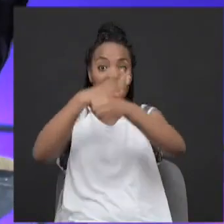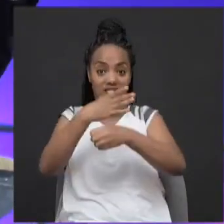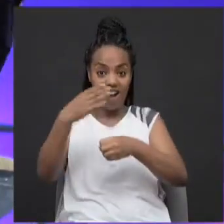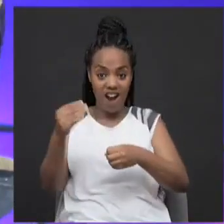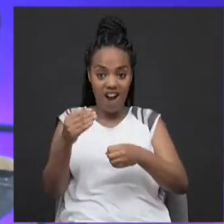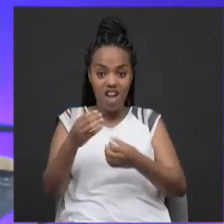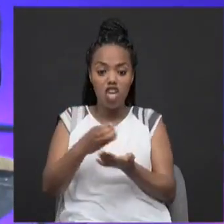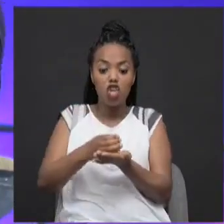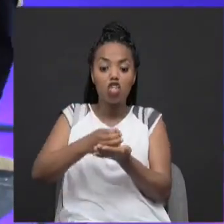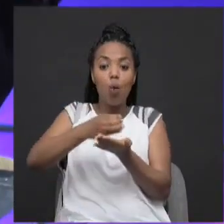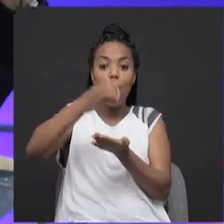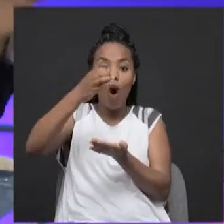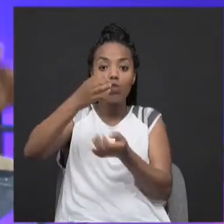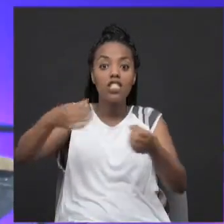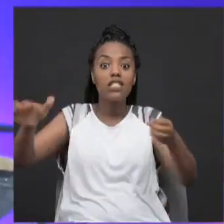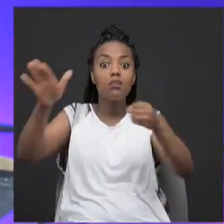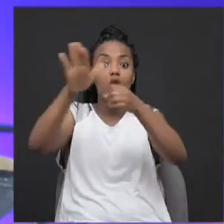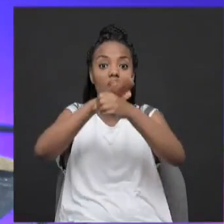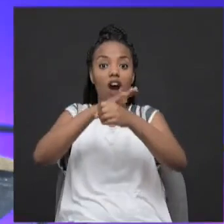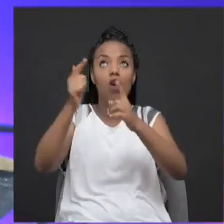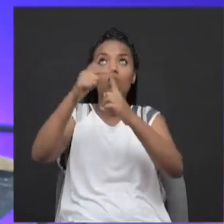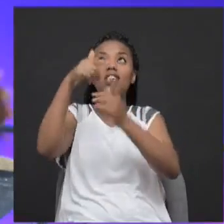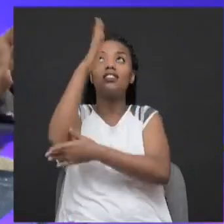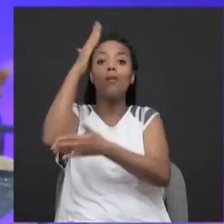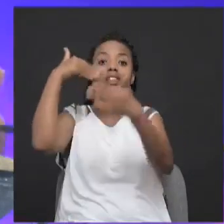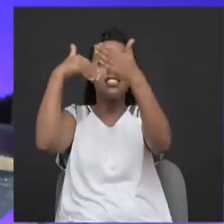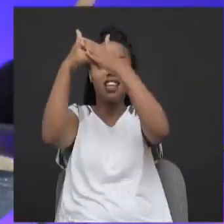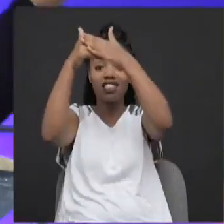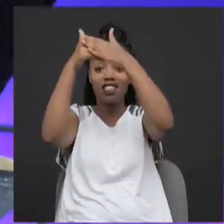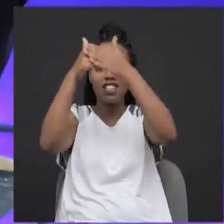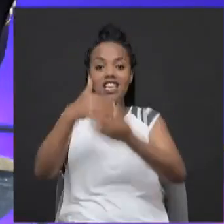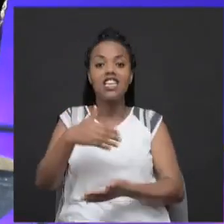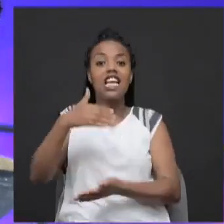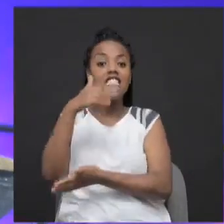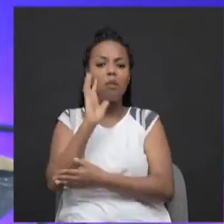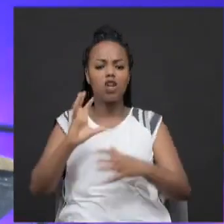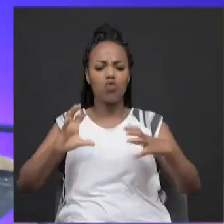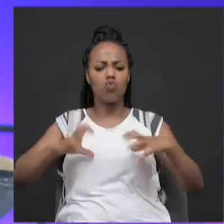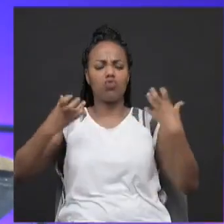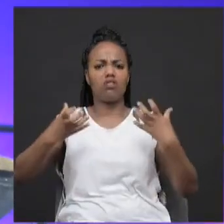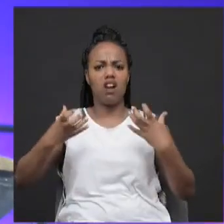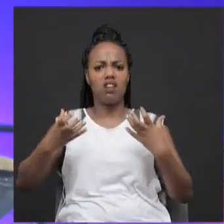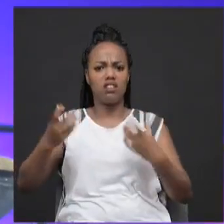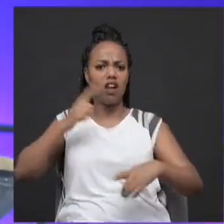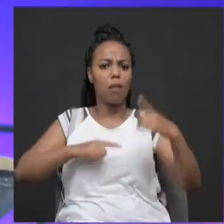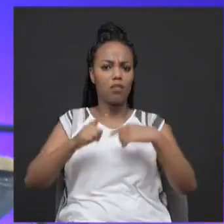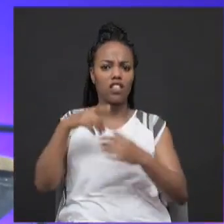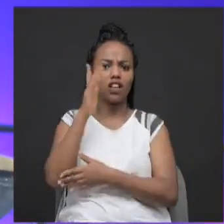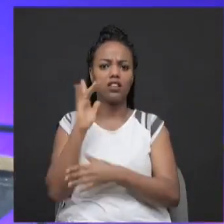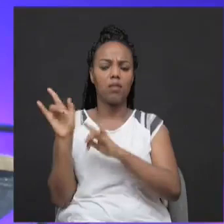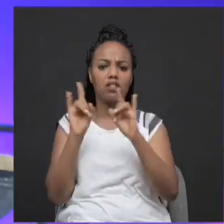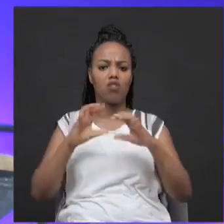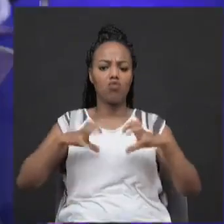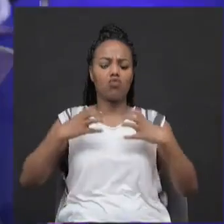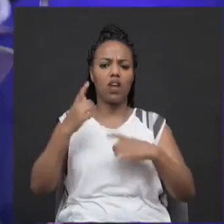ይሞላና ጽዋው ሲሞላ ወደ እግዚአብሔር ሲደርስ የእግዚአብሔርን ቁጣ የመዘርገፍ ከእግዚአብሔር ዘንድ ባህሪ ያለው